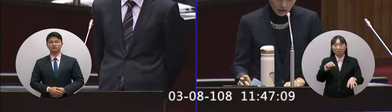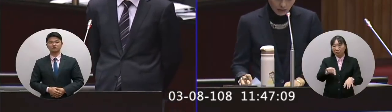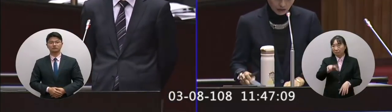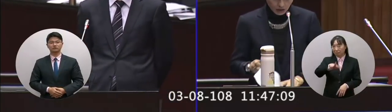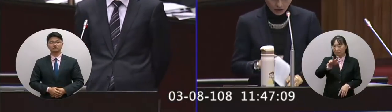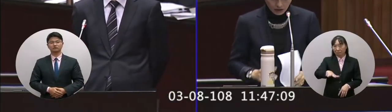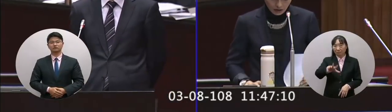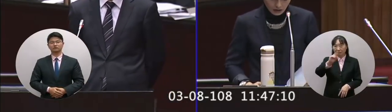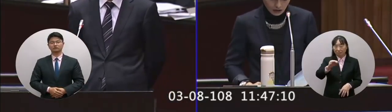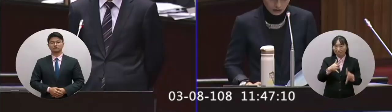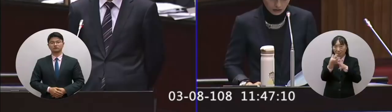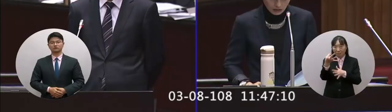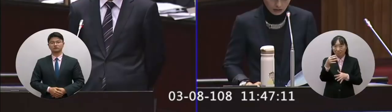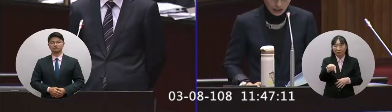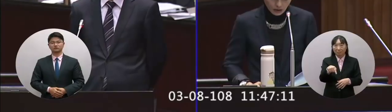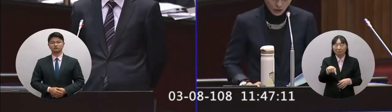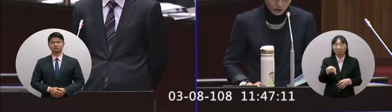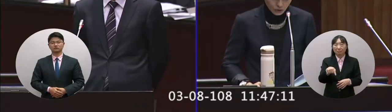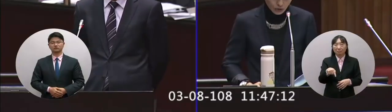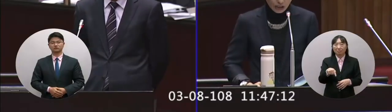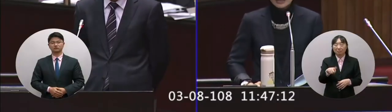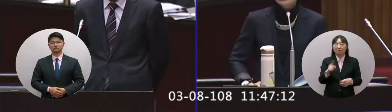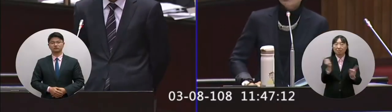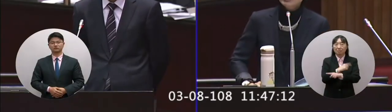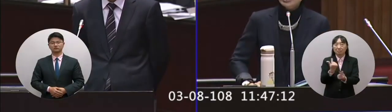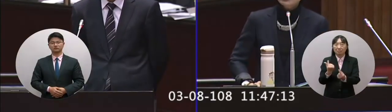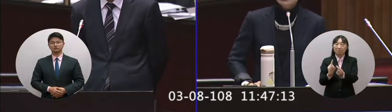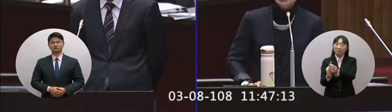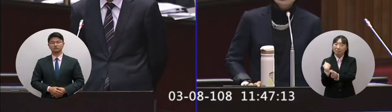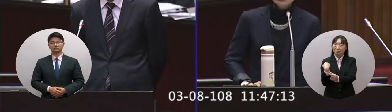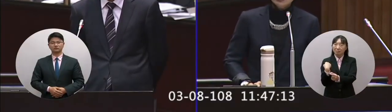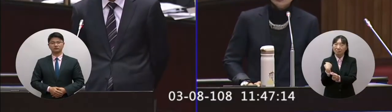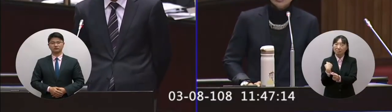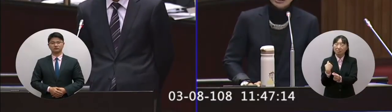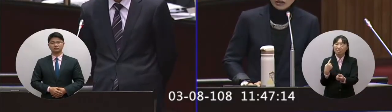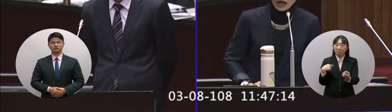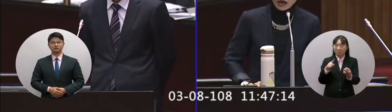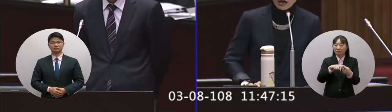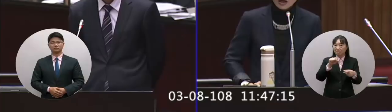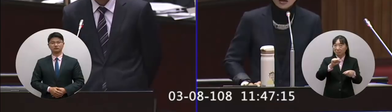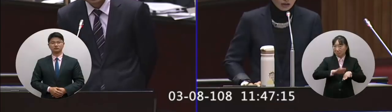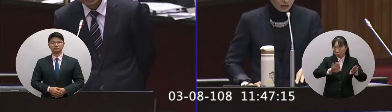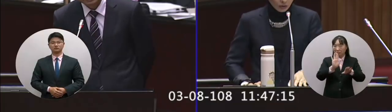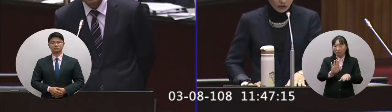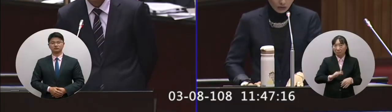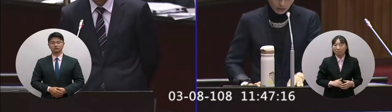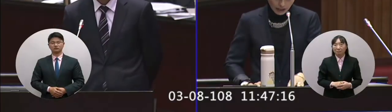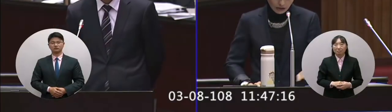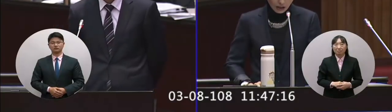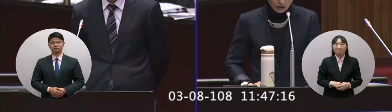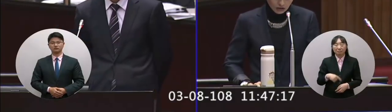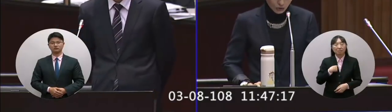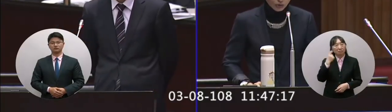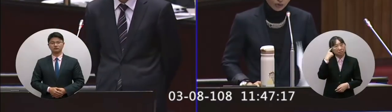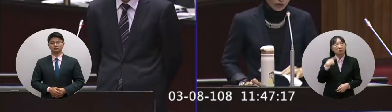个7000万美元哈，已经相对去年来讲，我想应该是有增加。我认为我